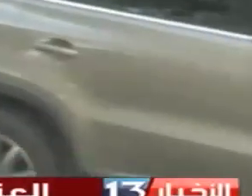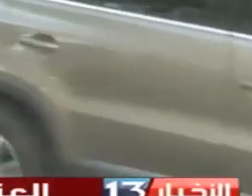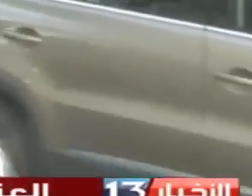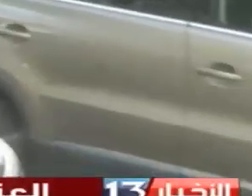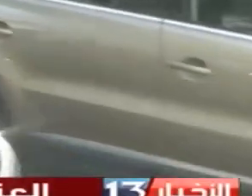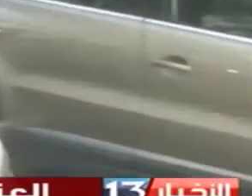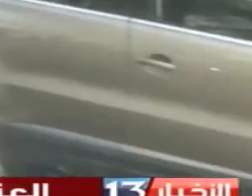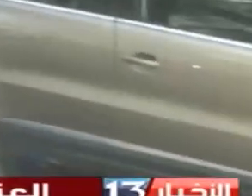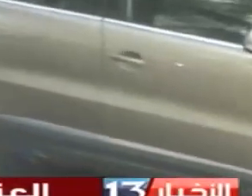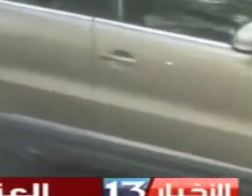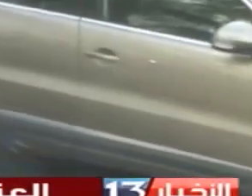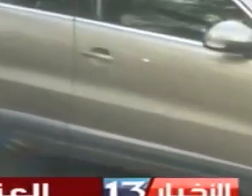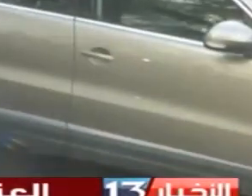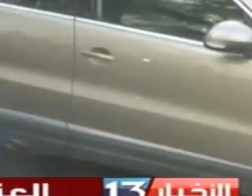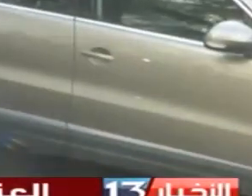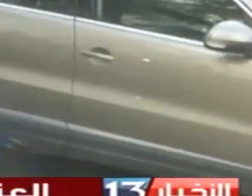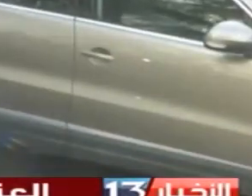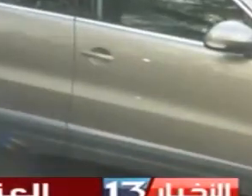بالسعوديه